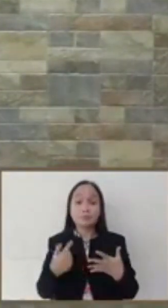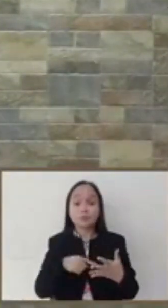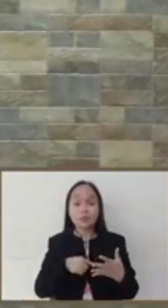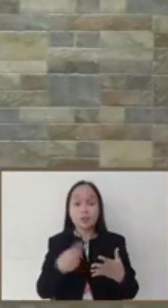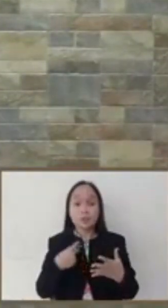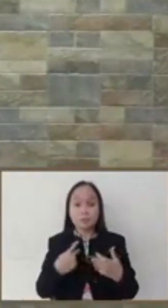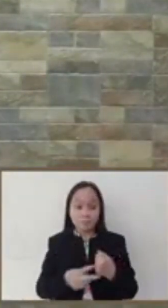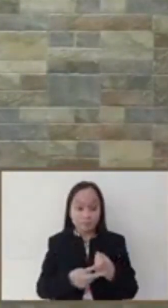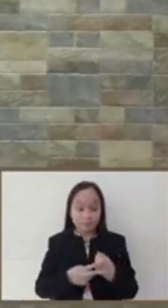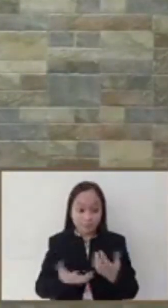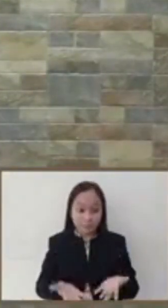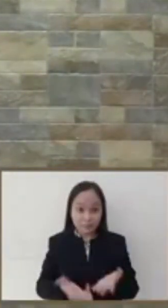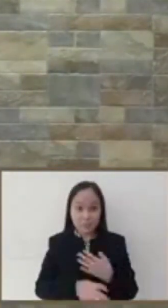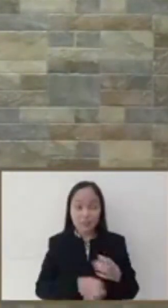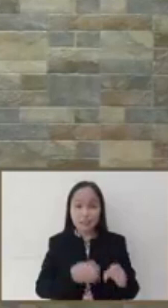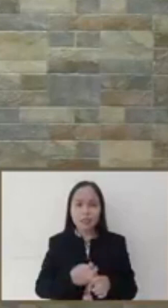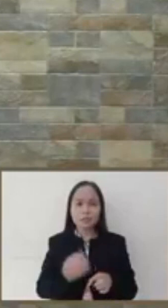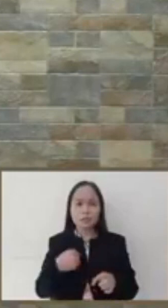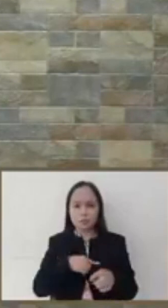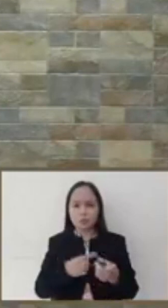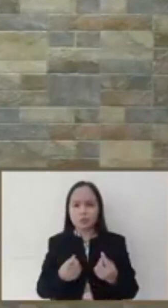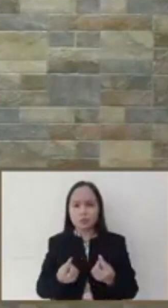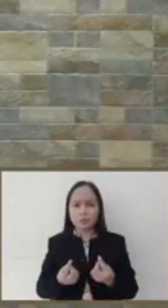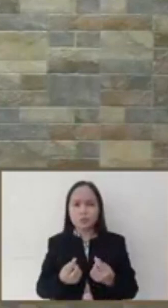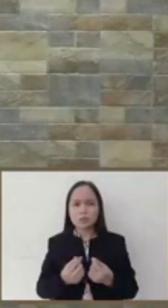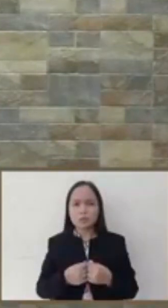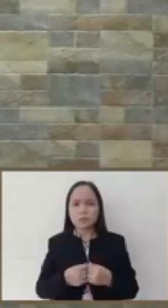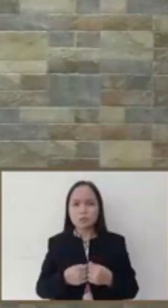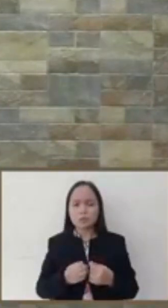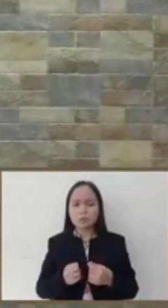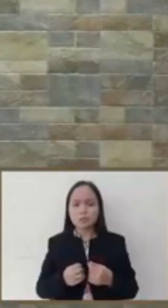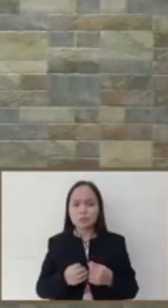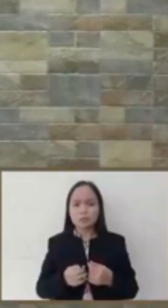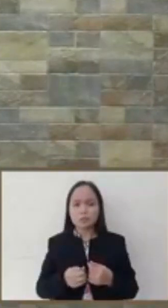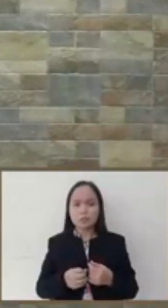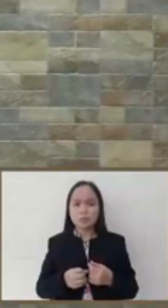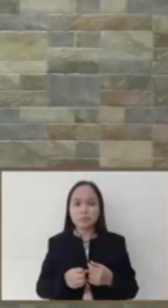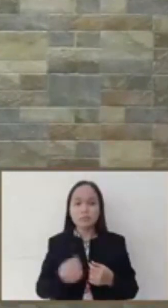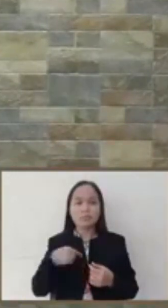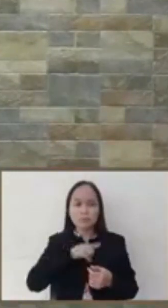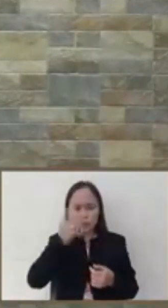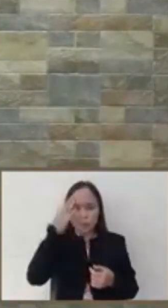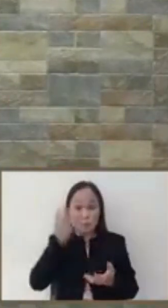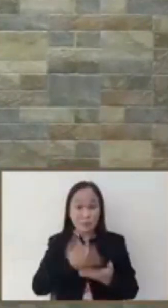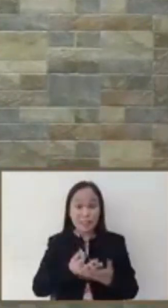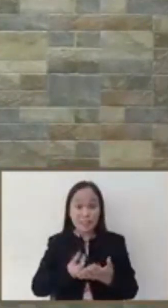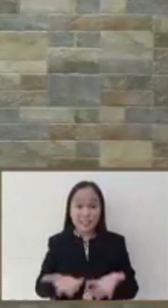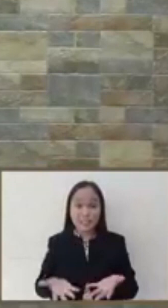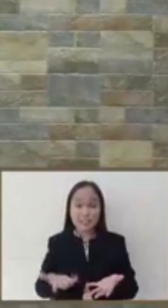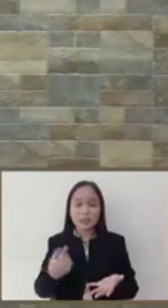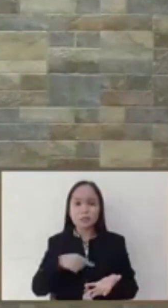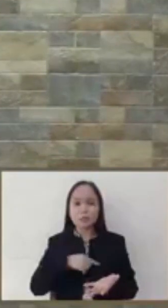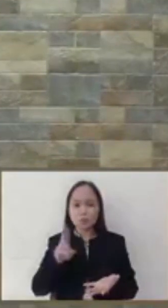sa ibabaw ng lupang ito, mga kapatid. Na, alam naman po natin yan, mga kapatid. Listen now. Alam naman po natin na yung pera natin dito natin ginagasto sa